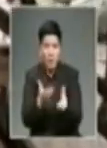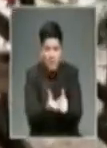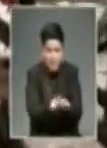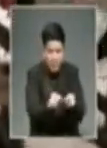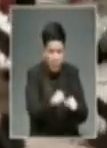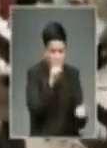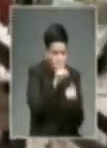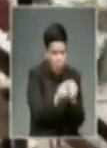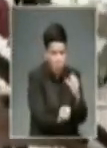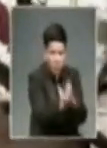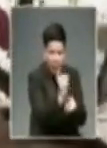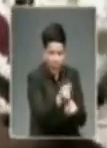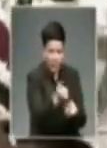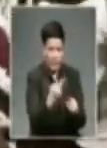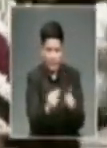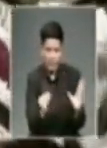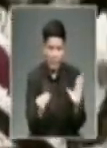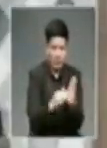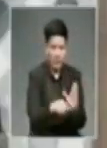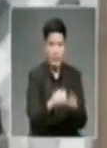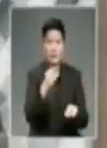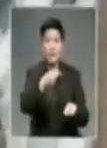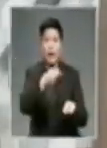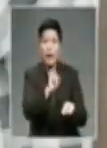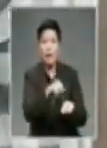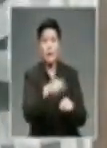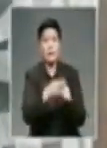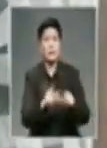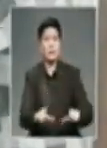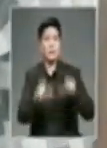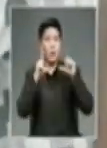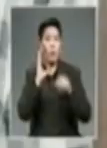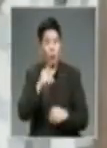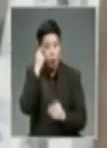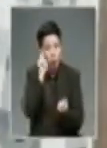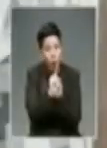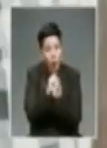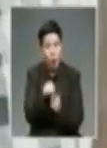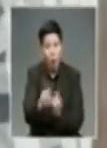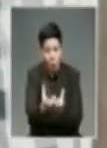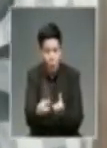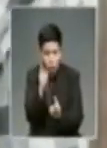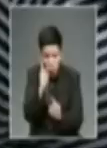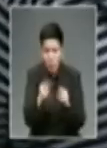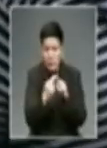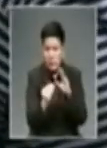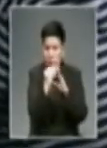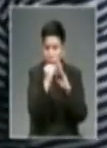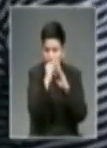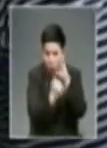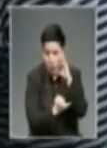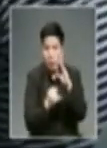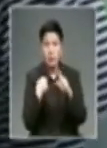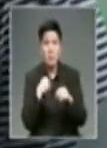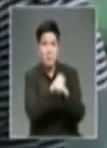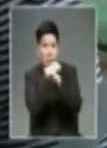างๆซึ่งถือเป็นการสร้างแบรนด์ให้สินค้าสร้างชื่อคนรู้จักคุ้นเคยโดยสินค้าที่ขึ้นทะเบียนนั้นจะได้รับความคุ้ม